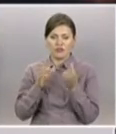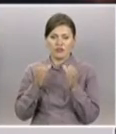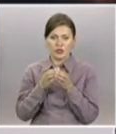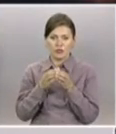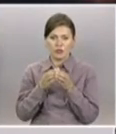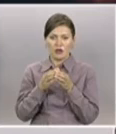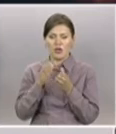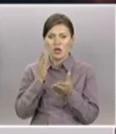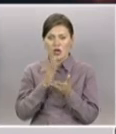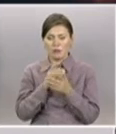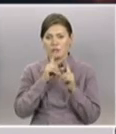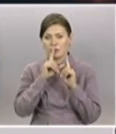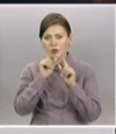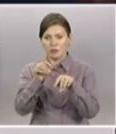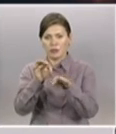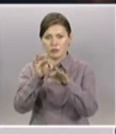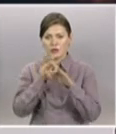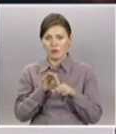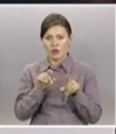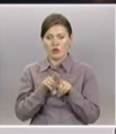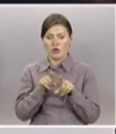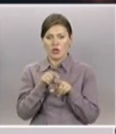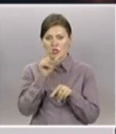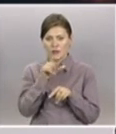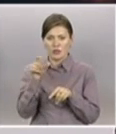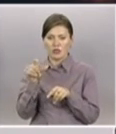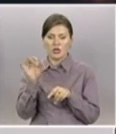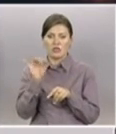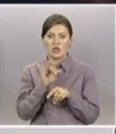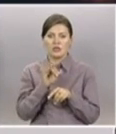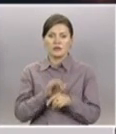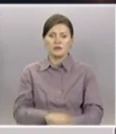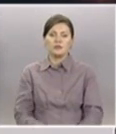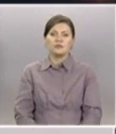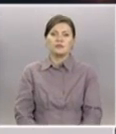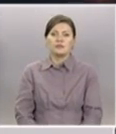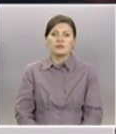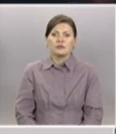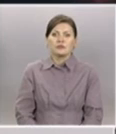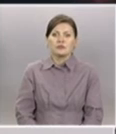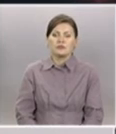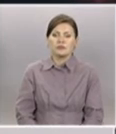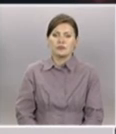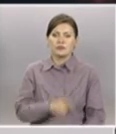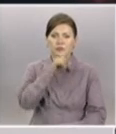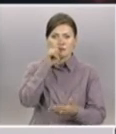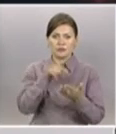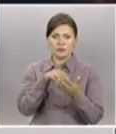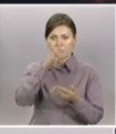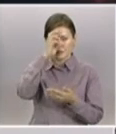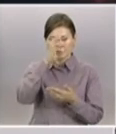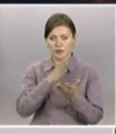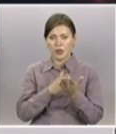бар. Сояққа апарып әкелетін біздің азаматтарды. Әрине де бұл сұрақ бойынша қазір мемлекет